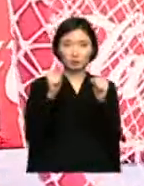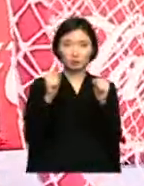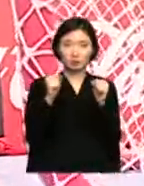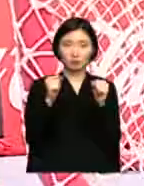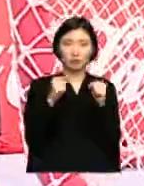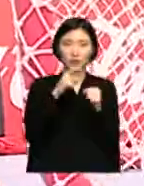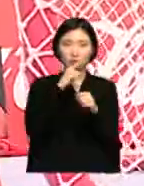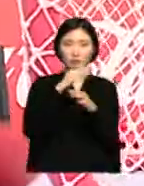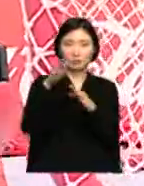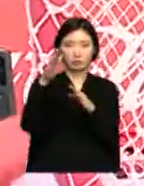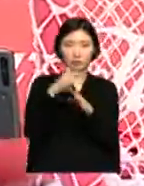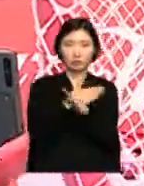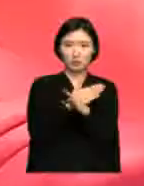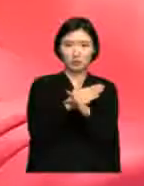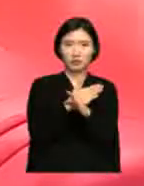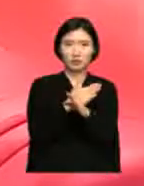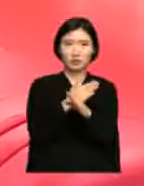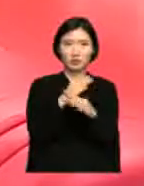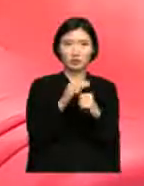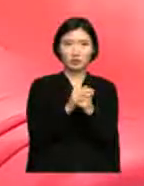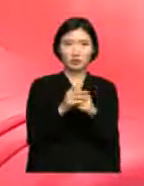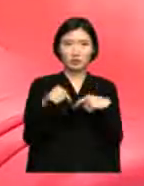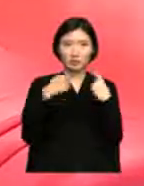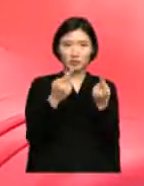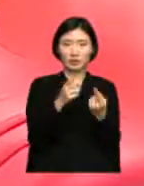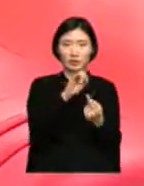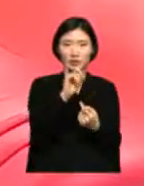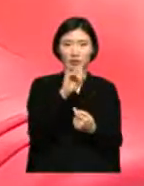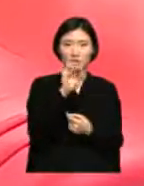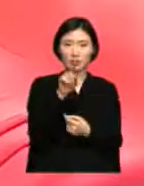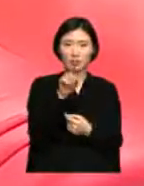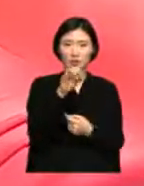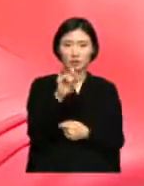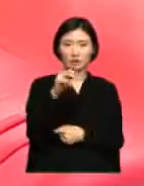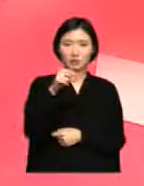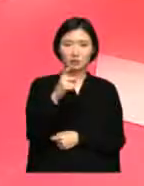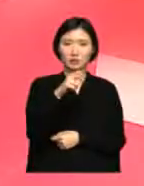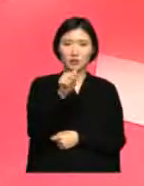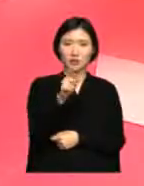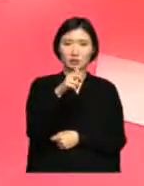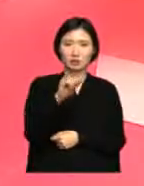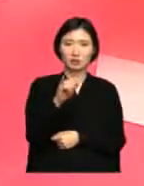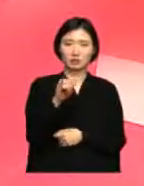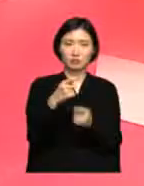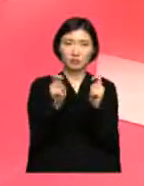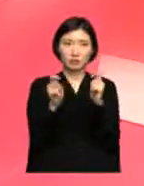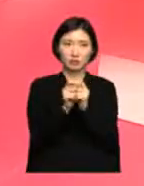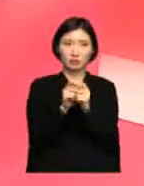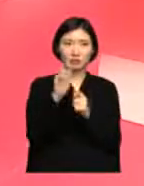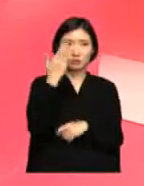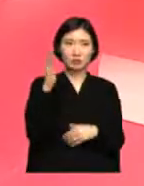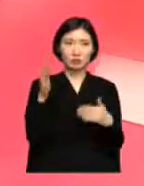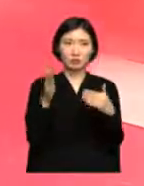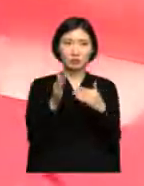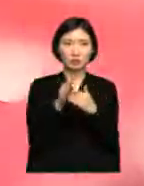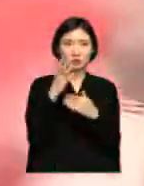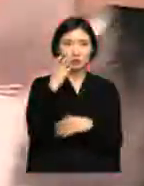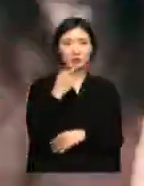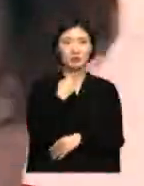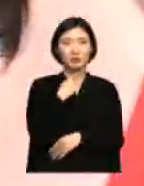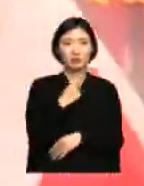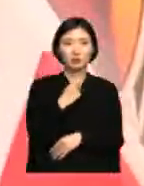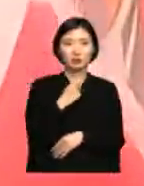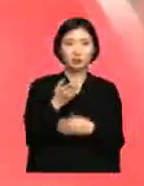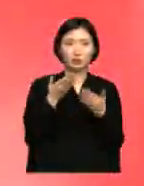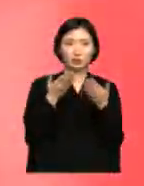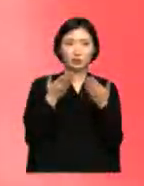출전하는 아이스하키입니다. 네 명이 힘을 모아 발을 구릅니다. 불과 얼마 전까지도 생소했지만